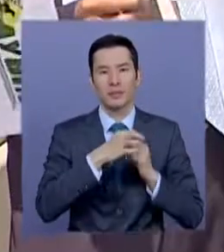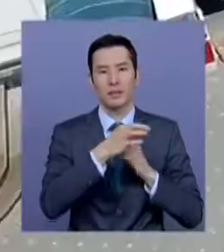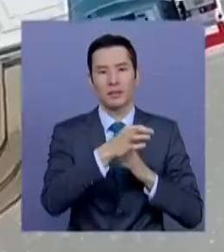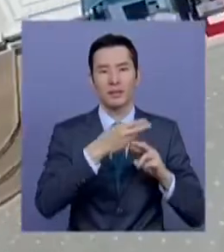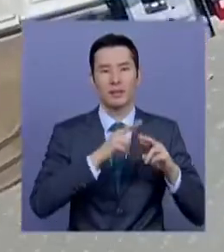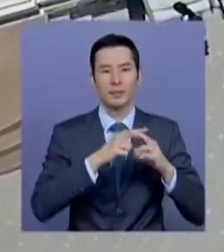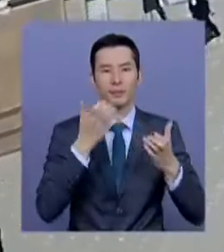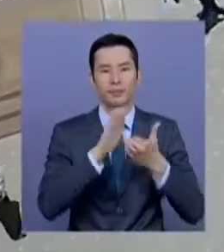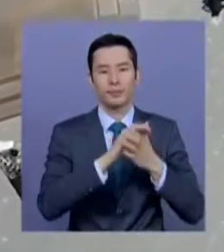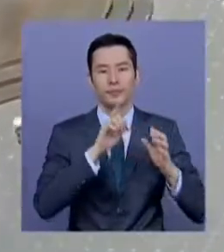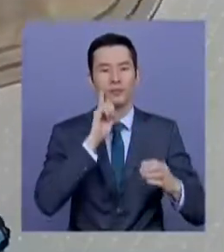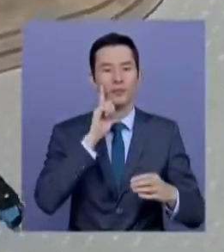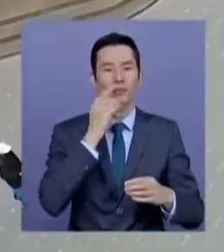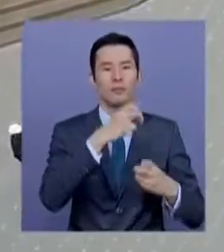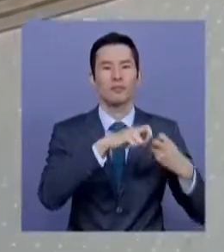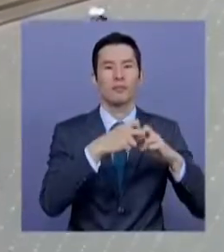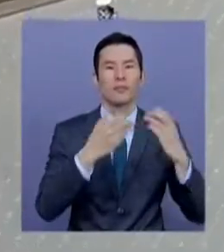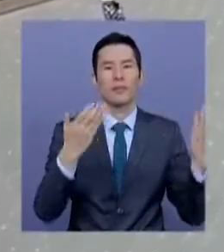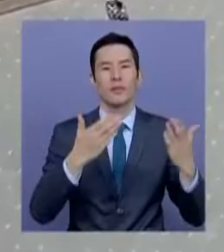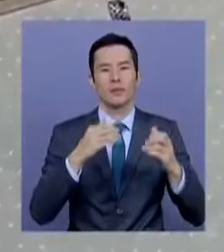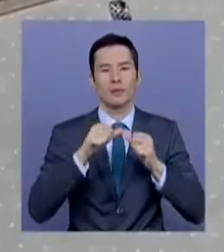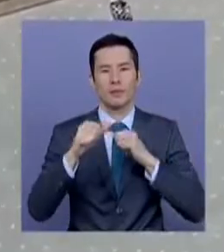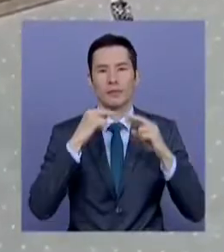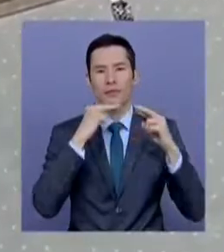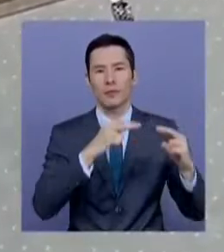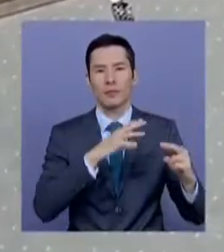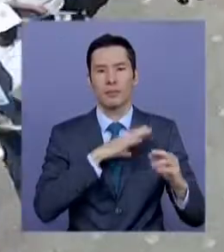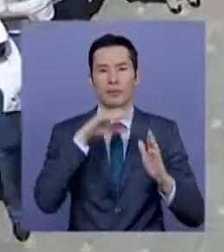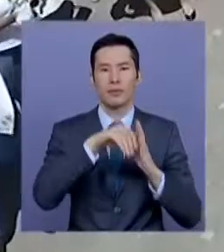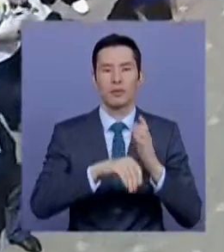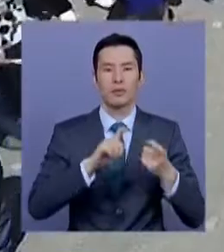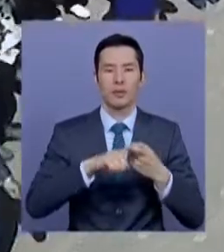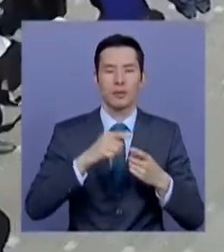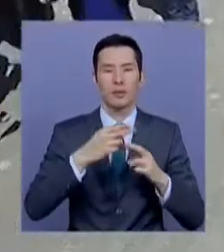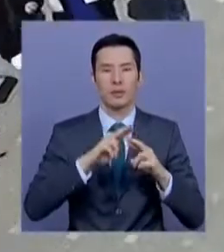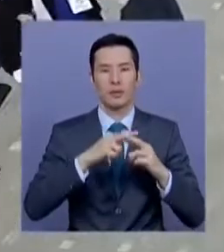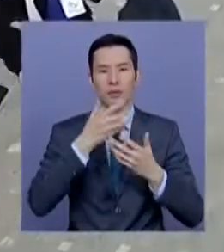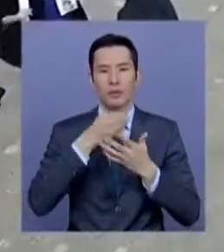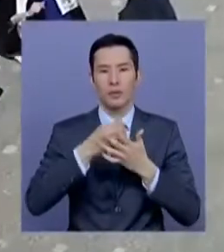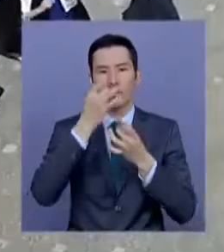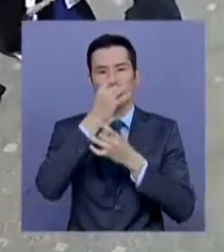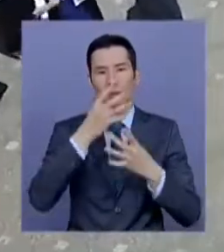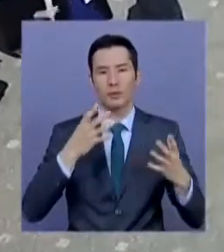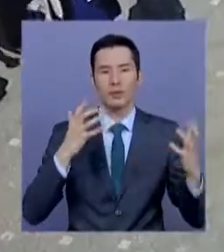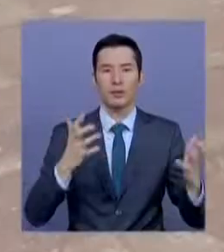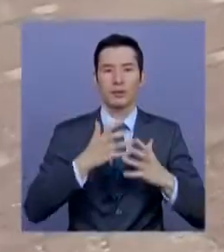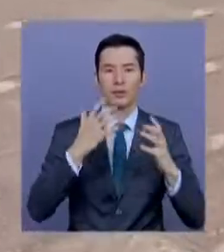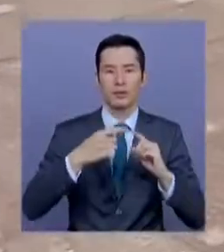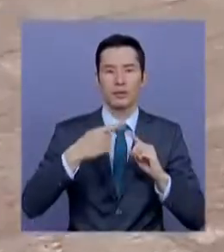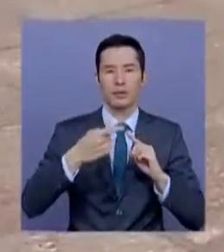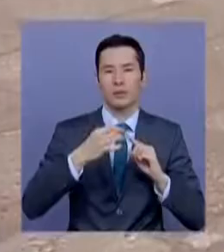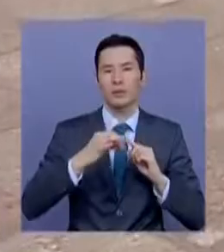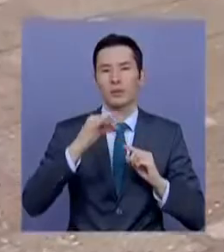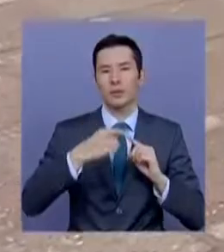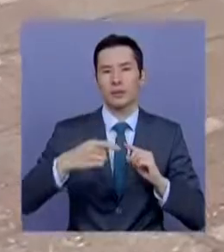өз бағдарламасында жастар мәселесіне ерекше көңіл бөлген. Оның ішінде бай рухани мұрамызды сақтап, жас ұрпақтың санасына сіңіру жолдары